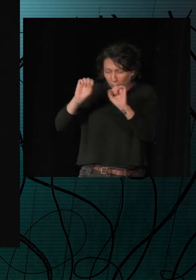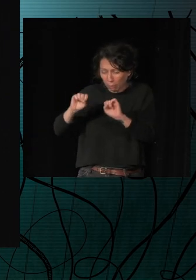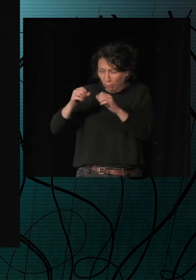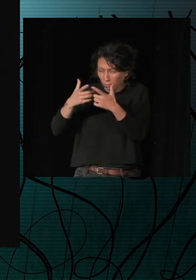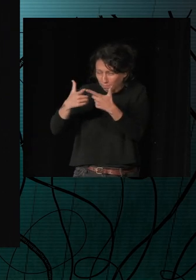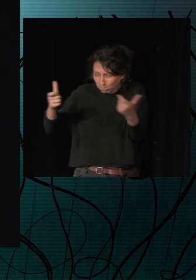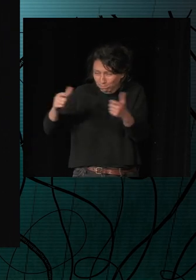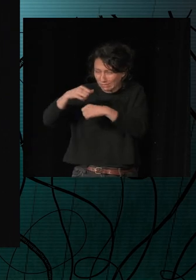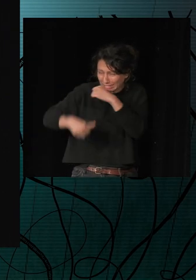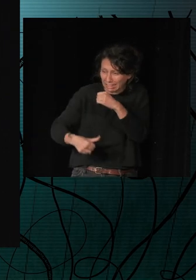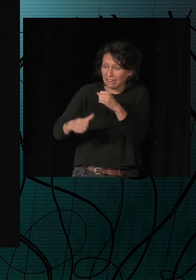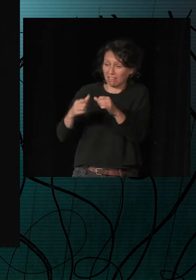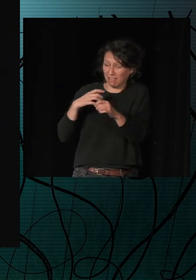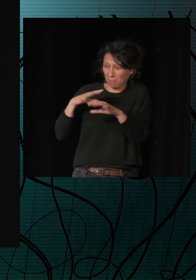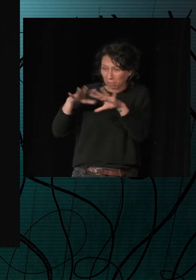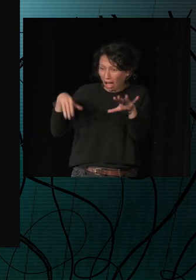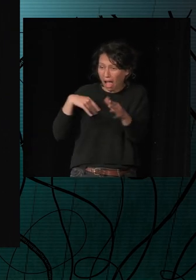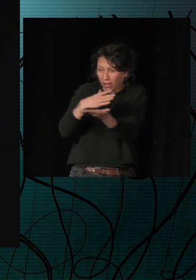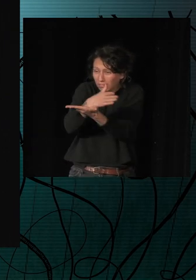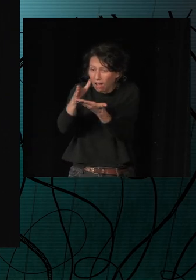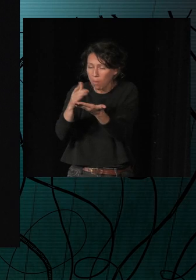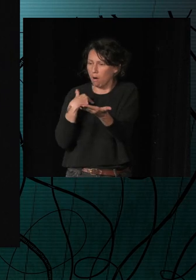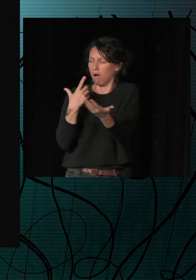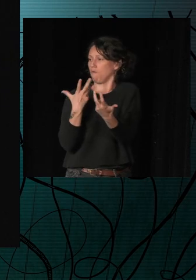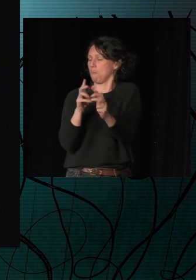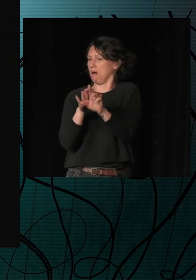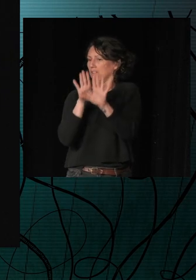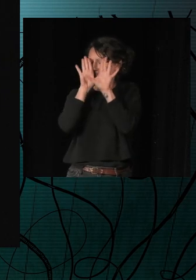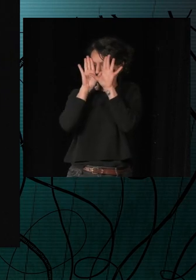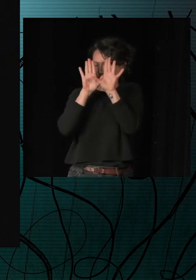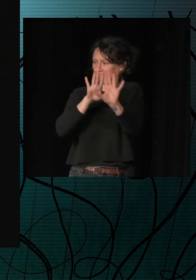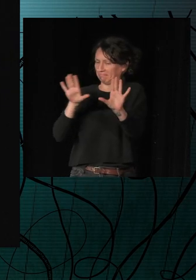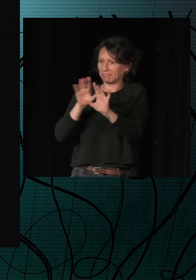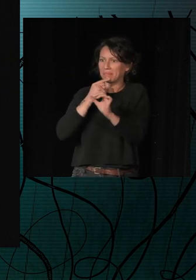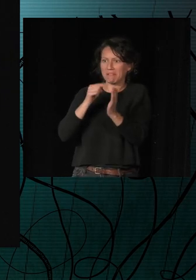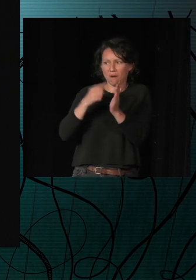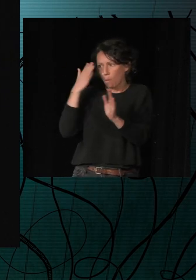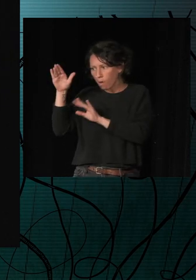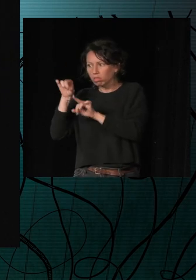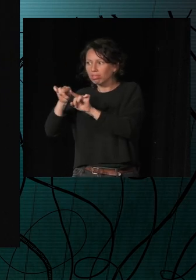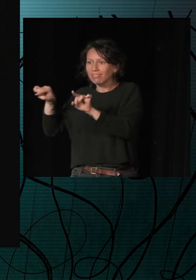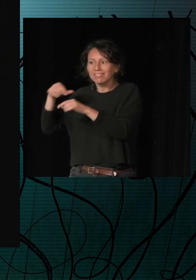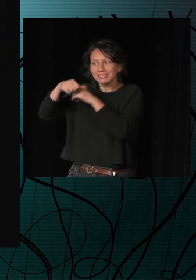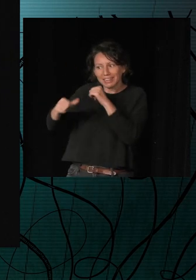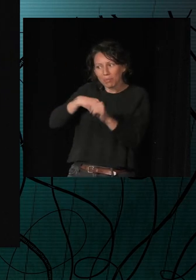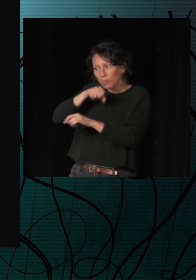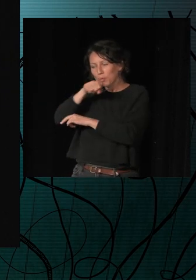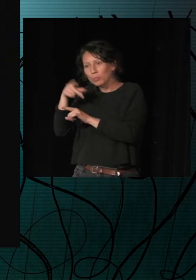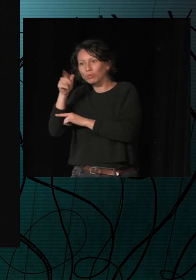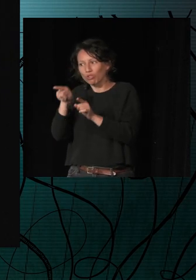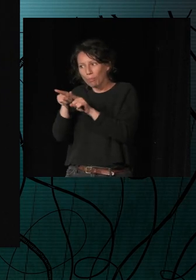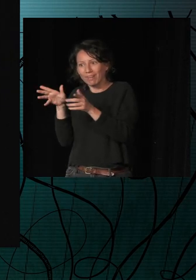je déteste et que je veux pas regarder et que du coup je ne me force pas à regarder he clairement de la même façon dans le dans le jeu vidéo et